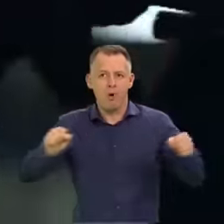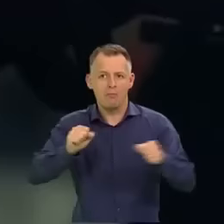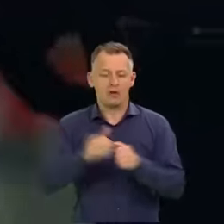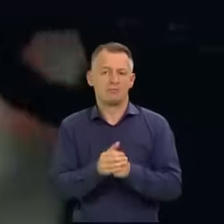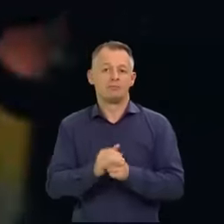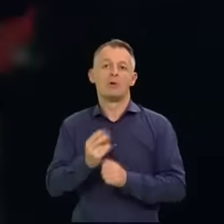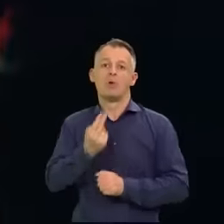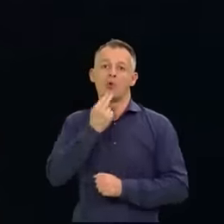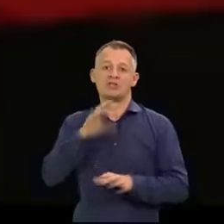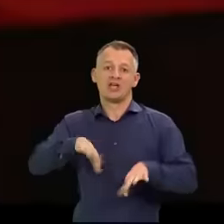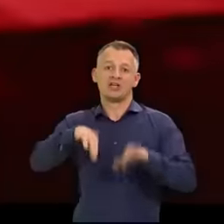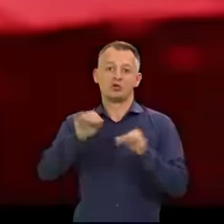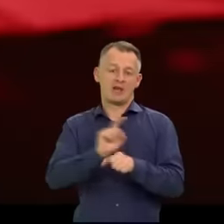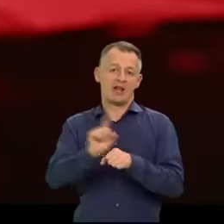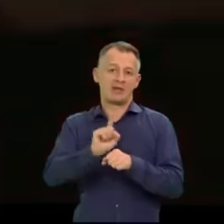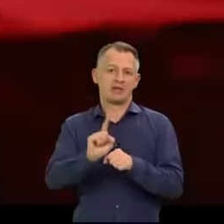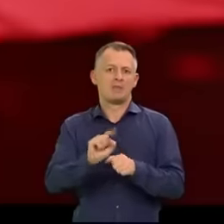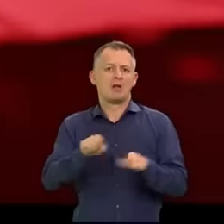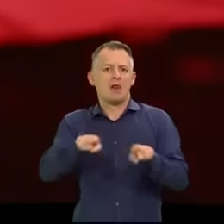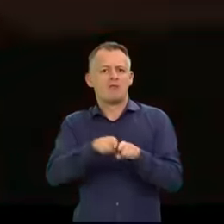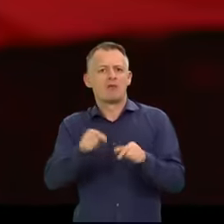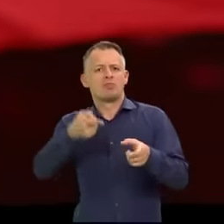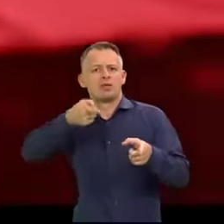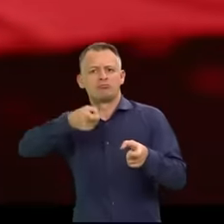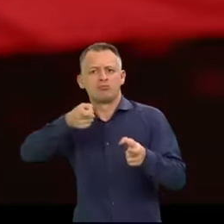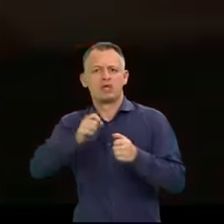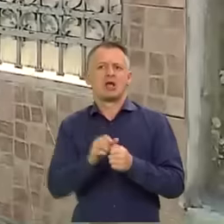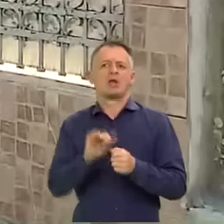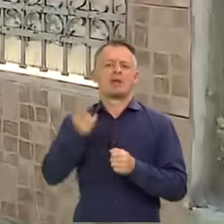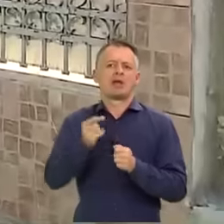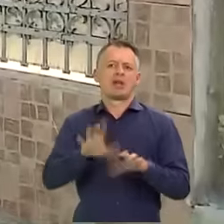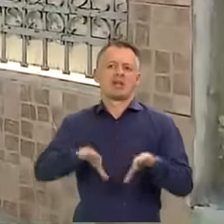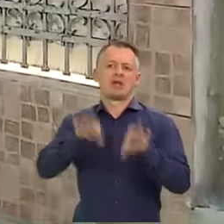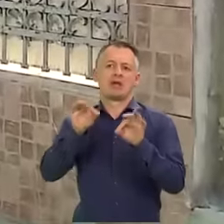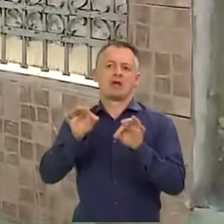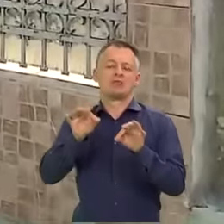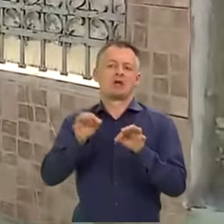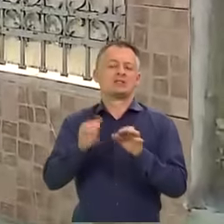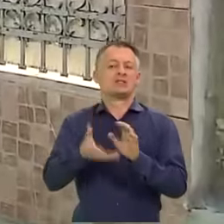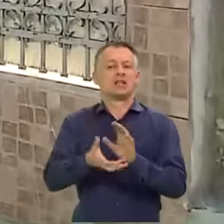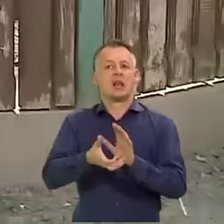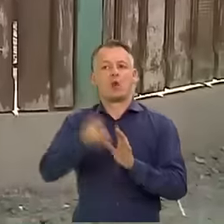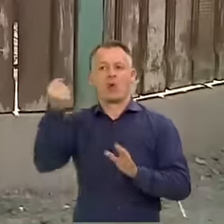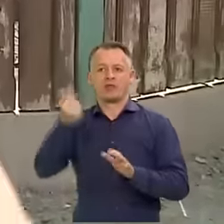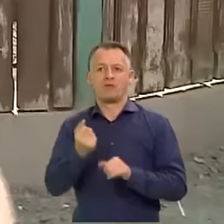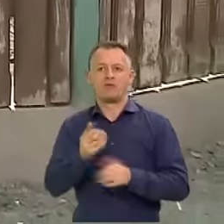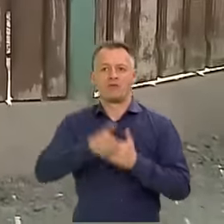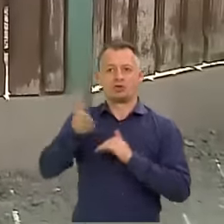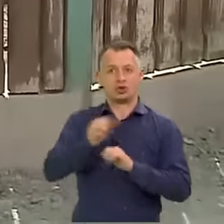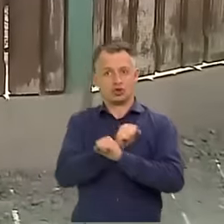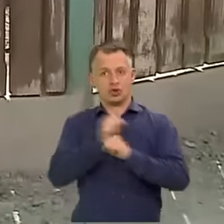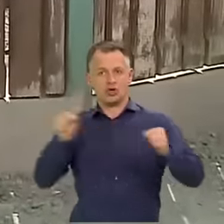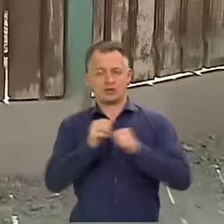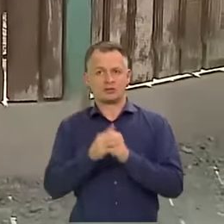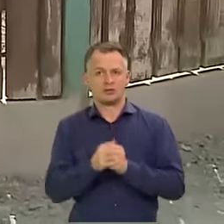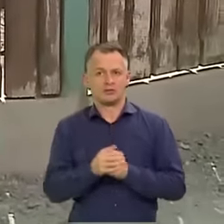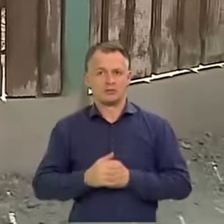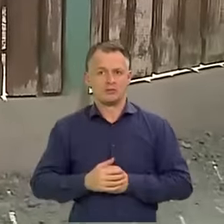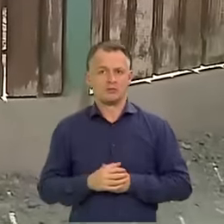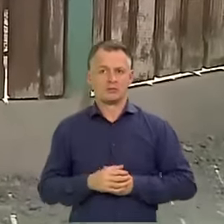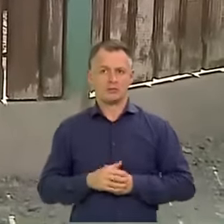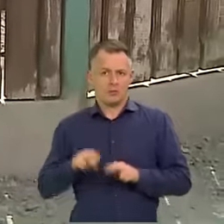anchetatorii au descoperit și elemente de muniție care au fost deja ridicate. Vecinii sunt șocați. Așa, pasul bombă, ai pomenit așa